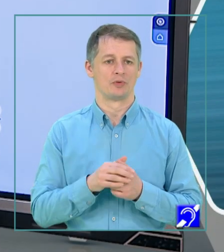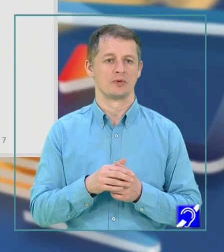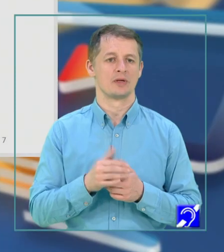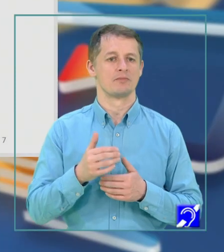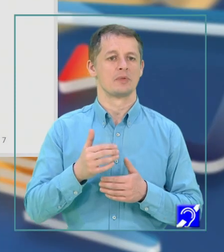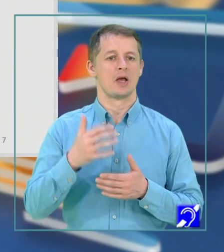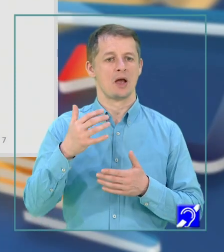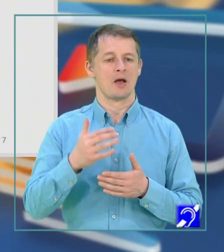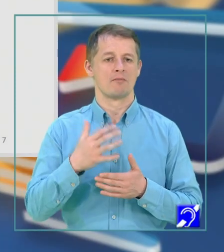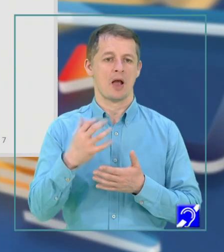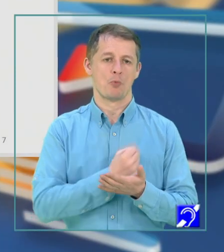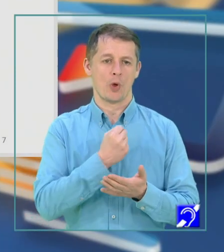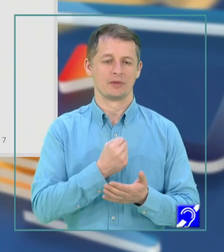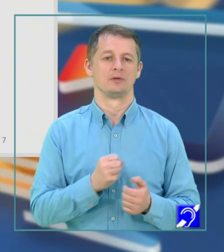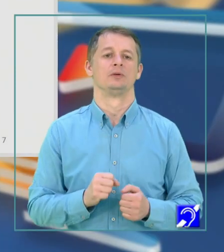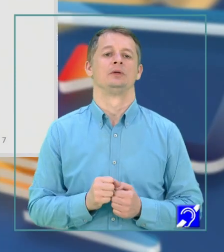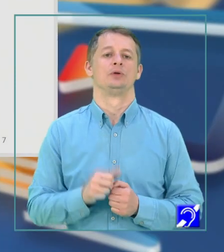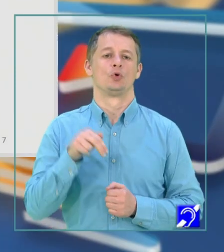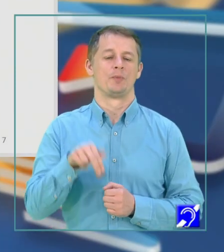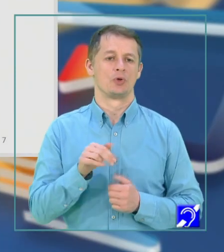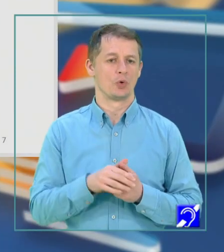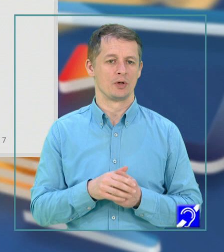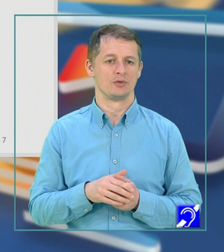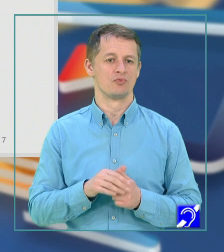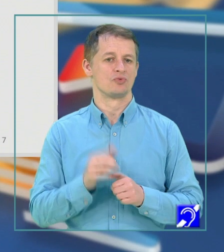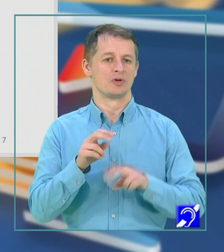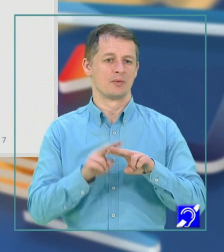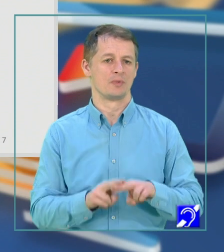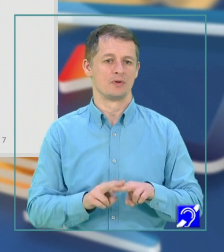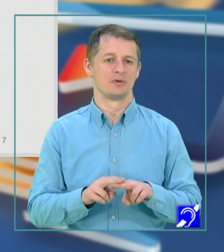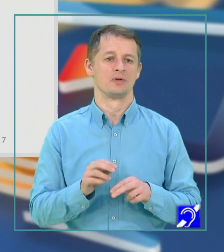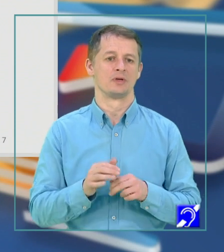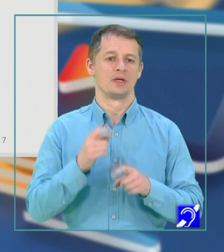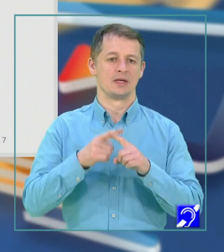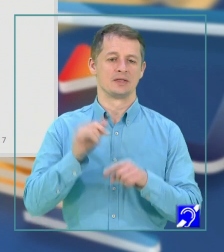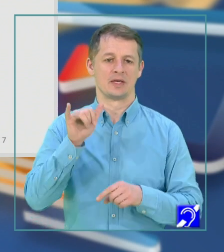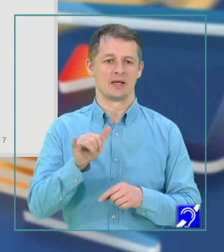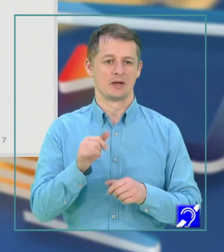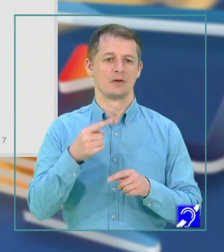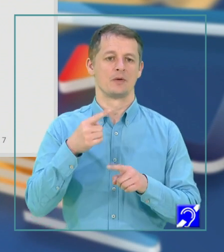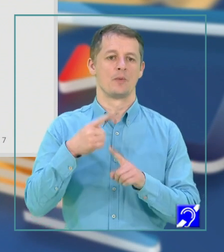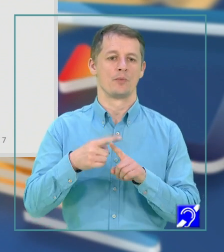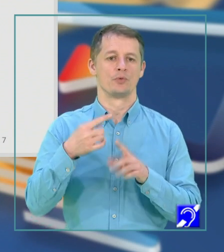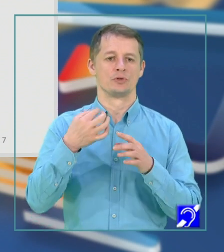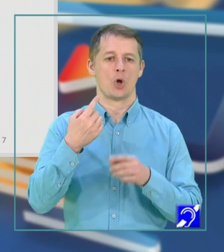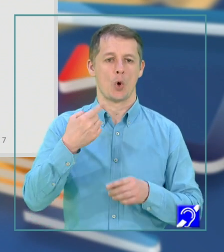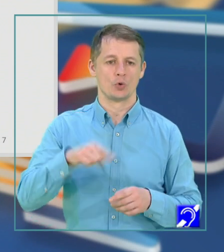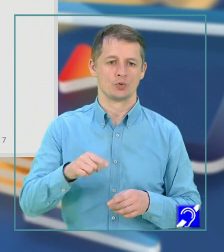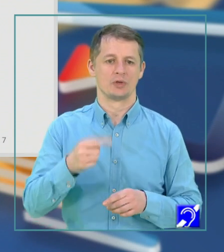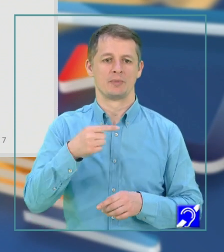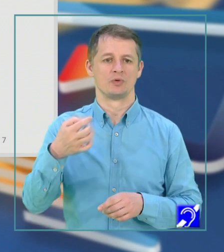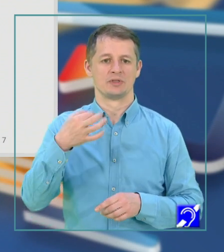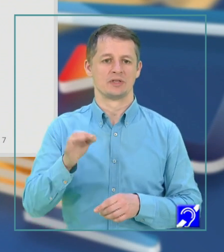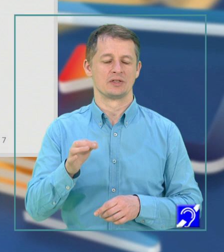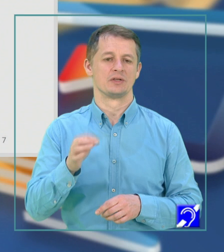numitorii prin simplificare, ei sunt identici, și obținem xy plus 100 minus 10x minus 10y, supra xy plus